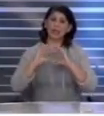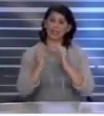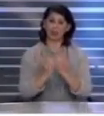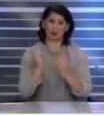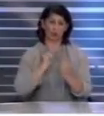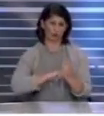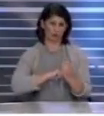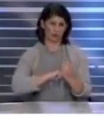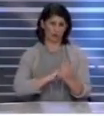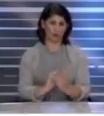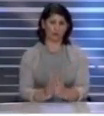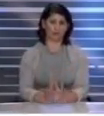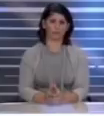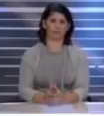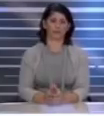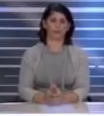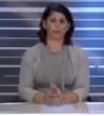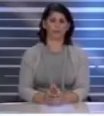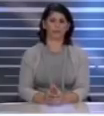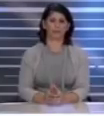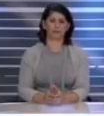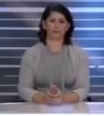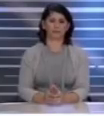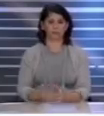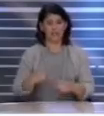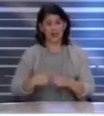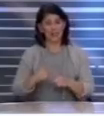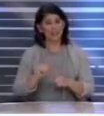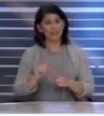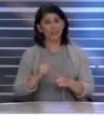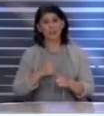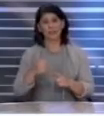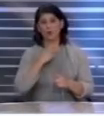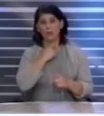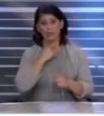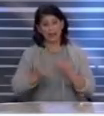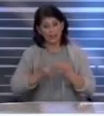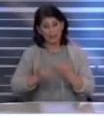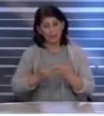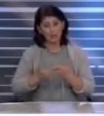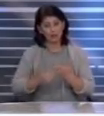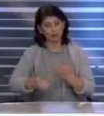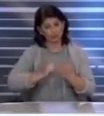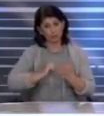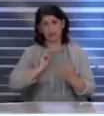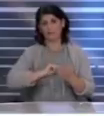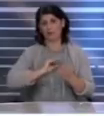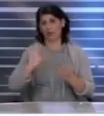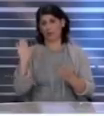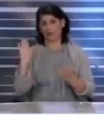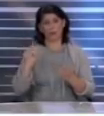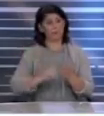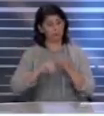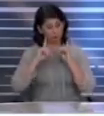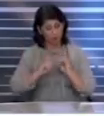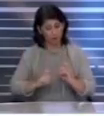συμφέρον, και όχι μόνο σε εξυπηρέτηση των ιδίων συμφερόντων. Πρέπει